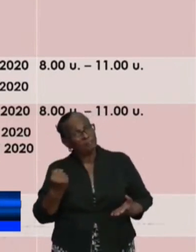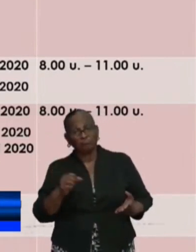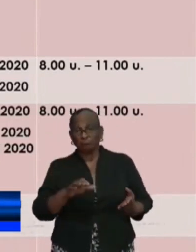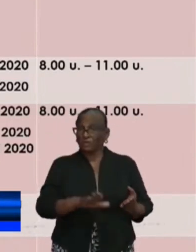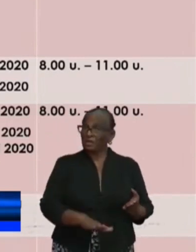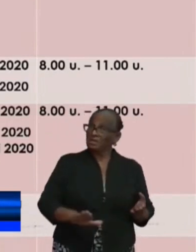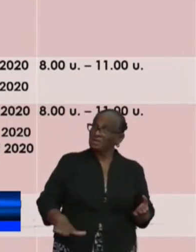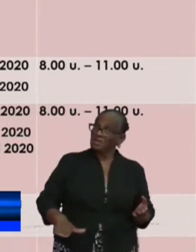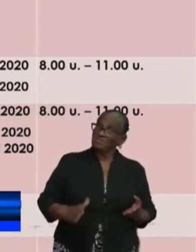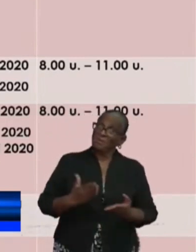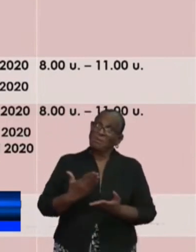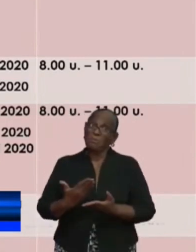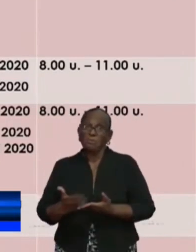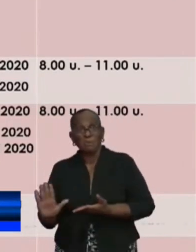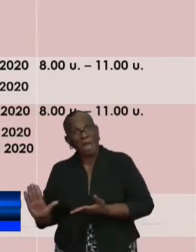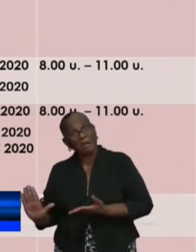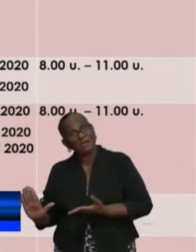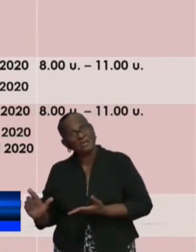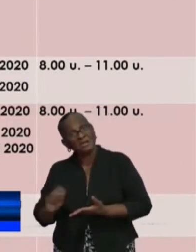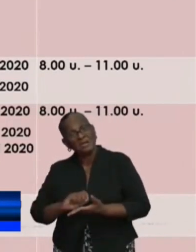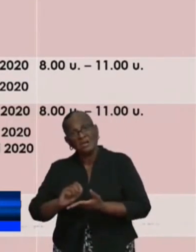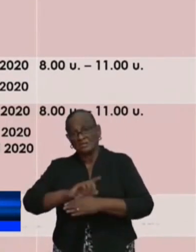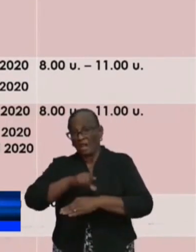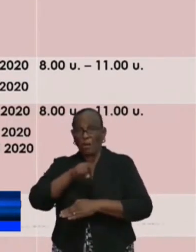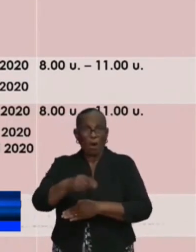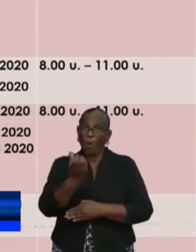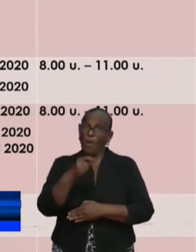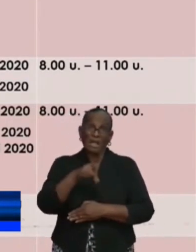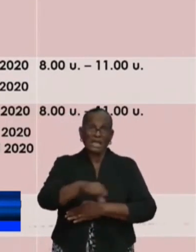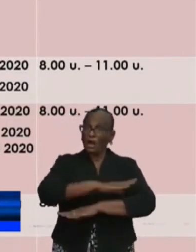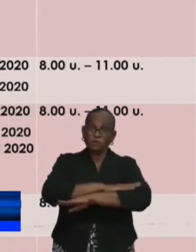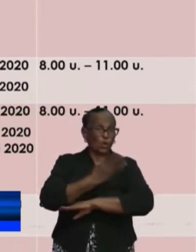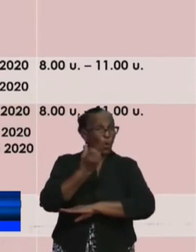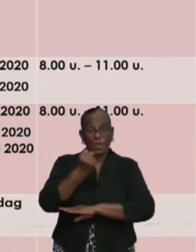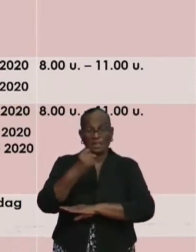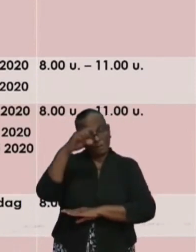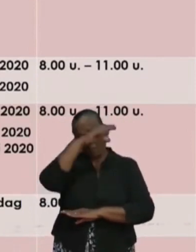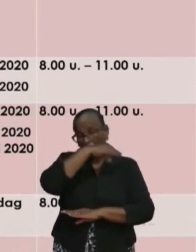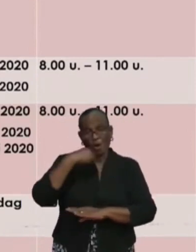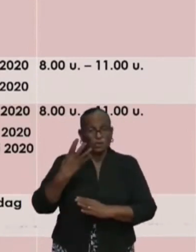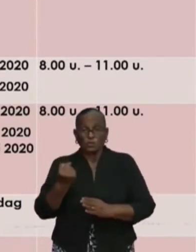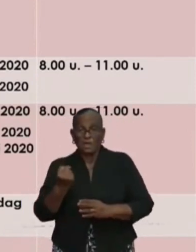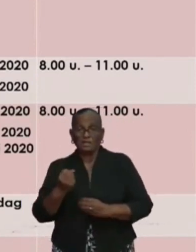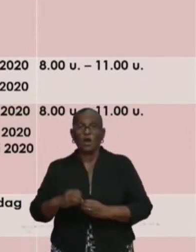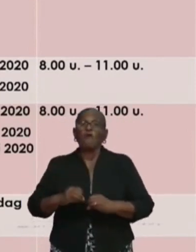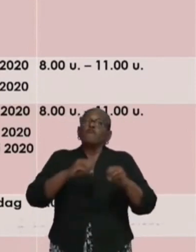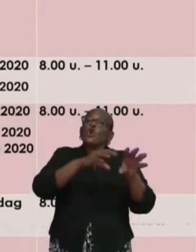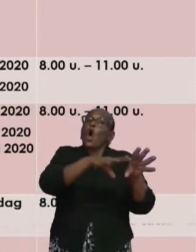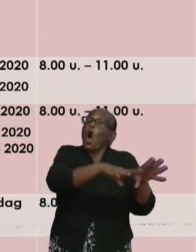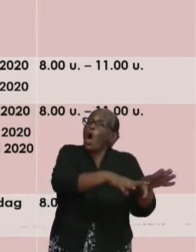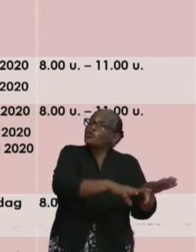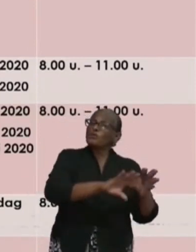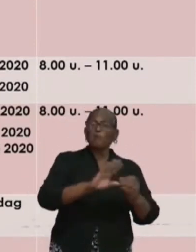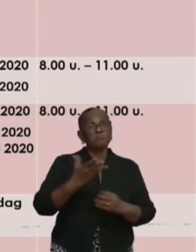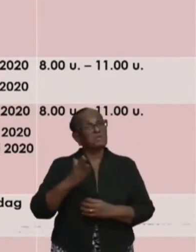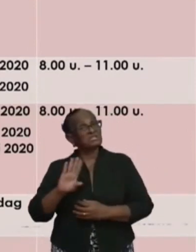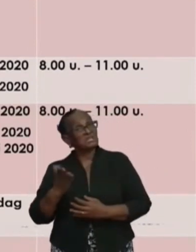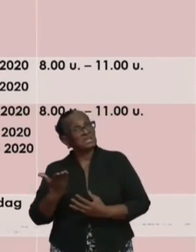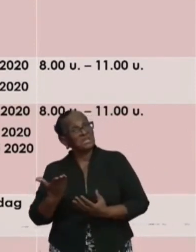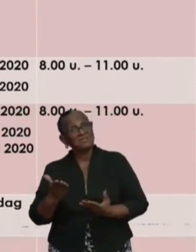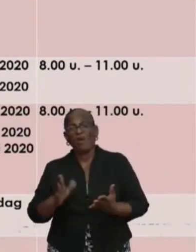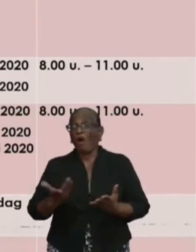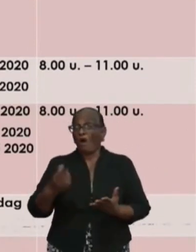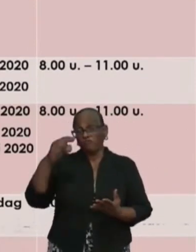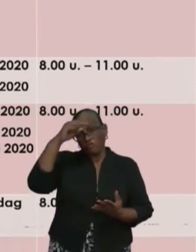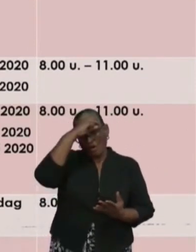zijn vanwege verhuizing, of in ieder geval, het kan een omstandigheid zijn waarbij ouders van mening zijn dat ze hun